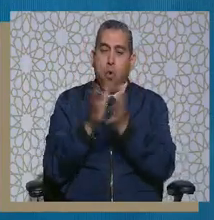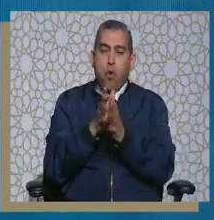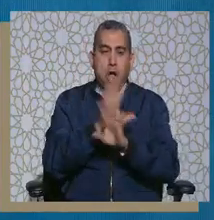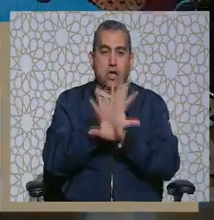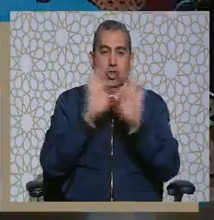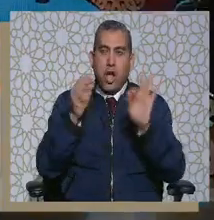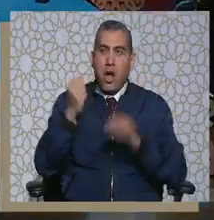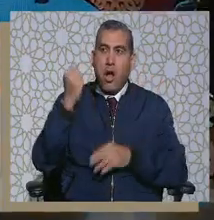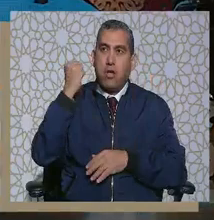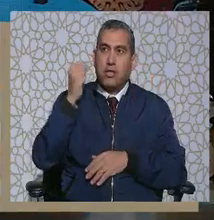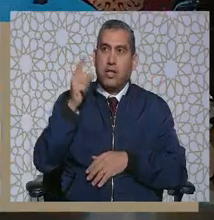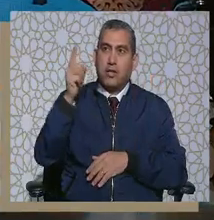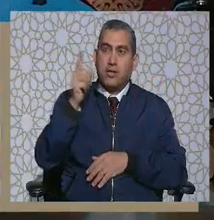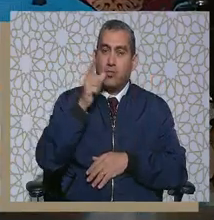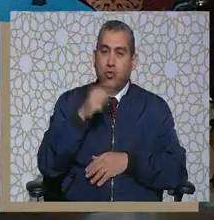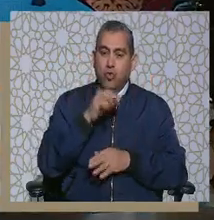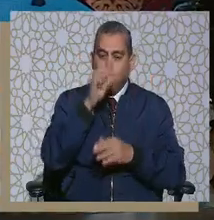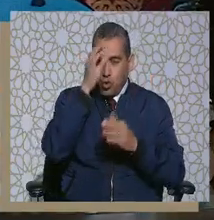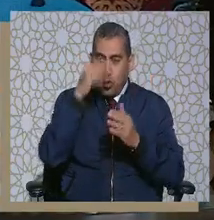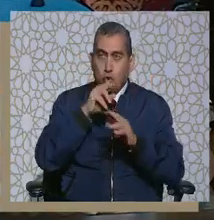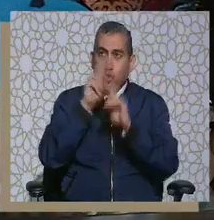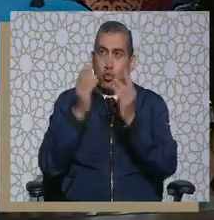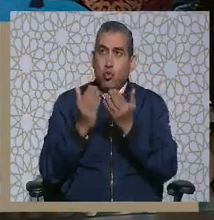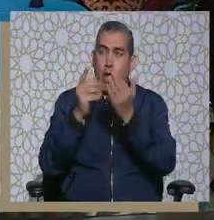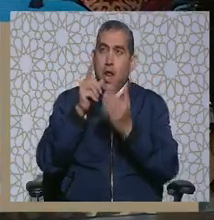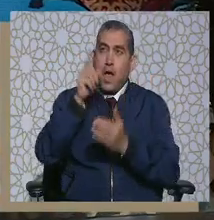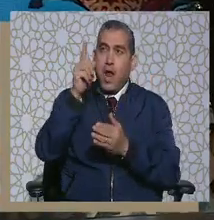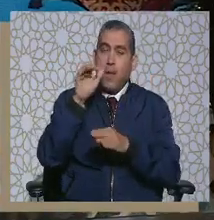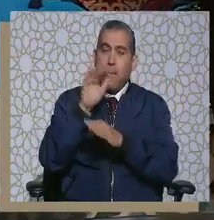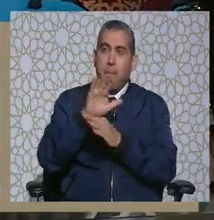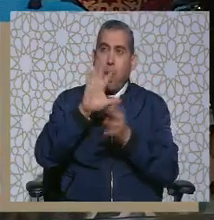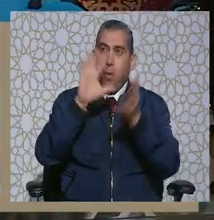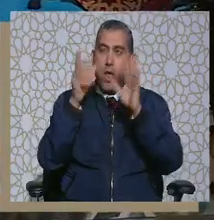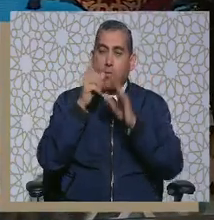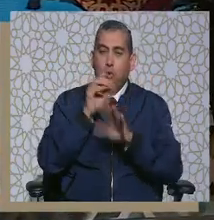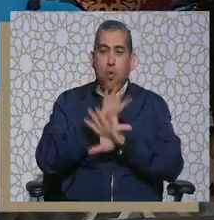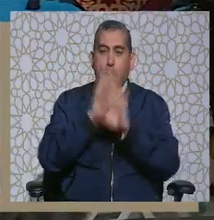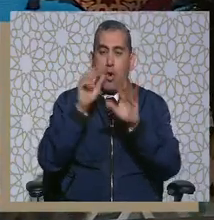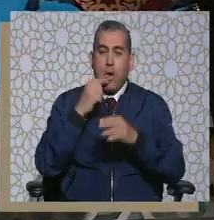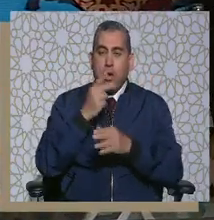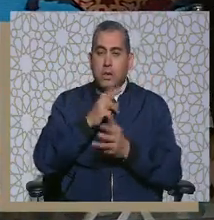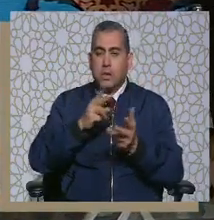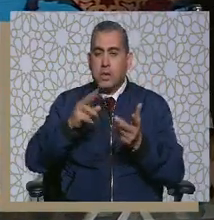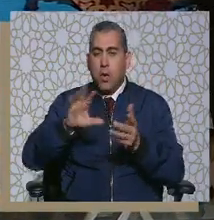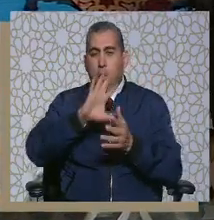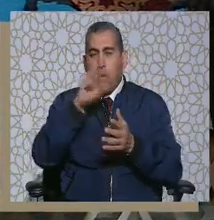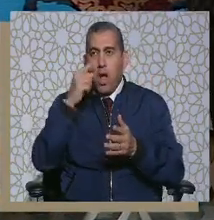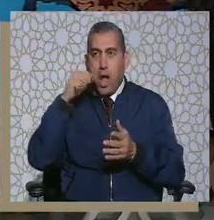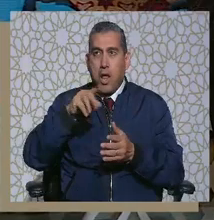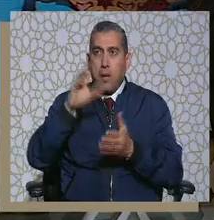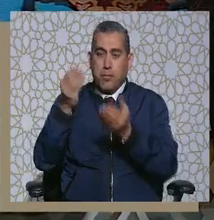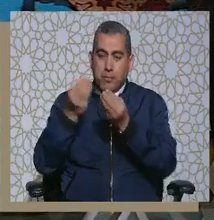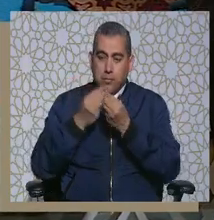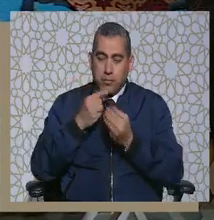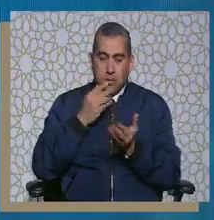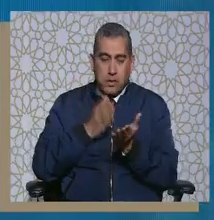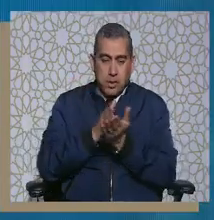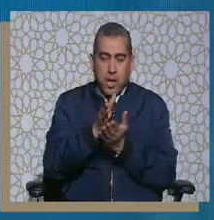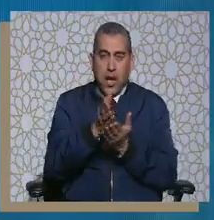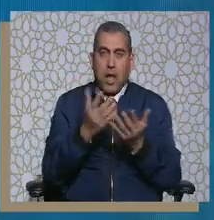قدير فاسالك يا مولاي في كل اموري ان تجعلني من اهل